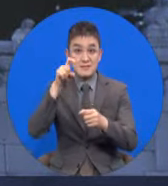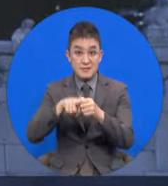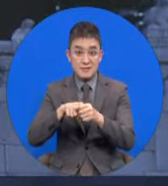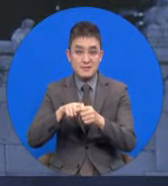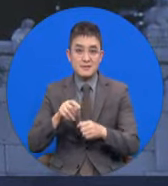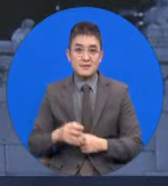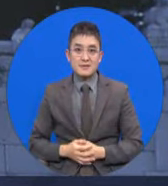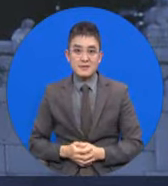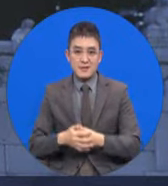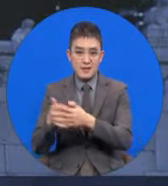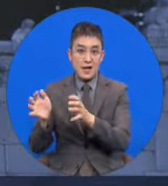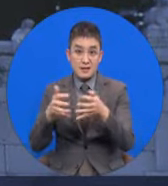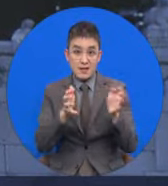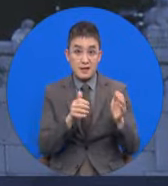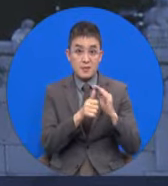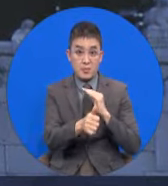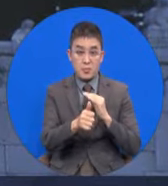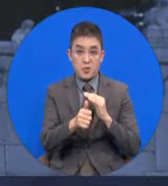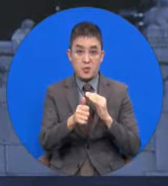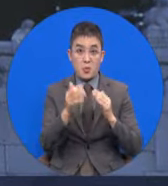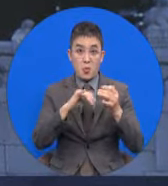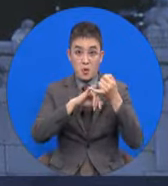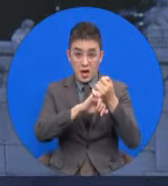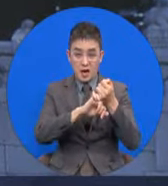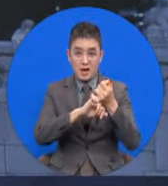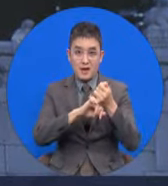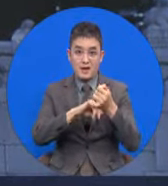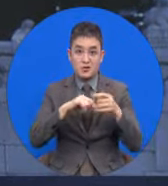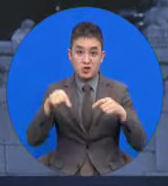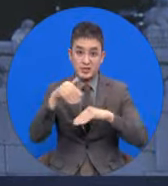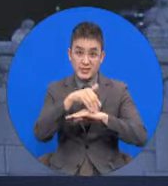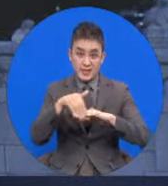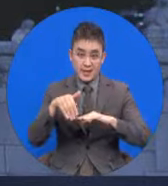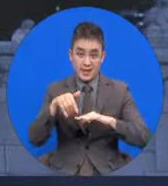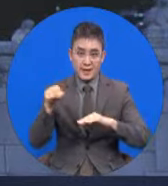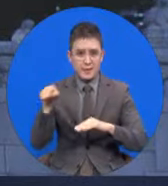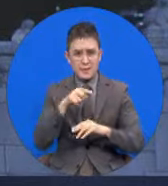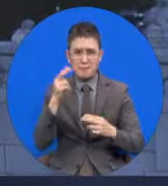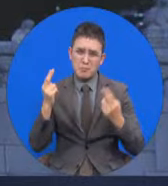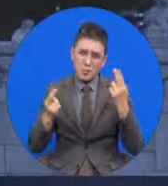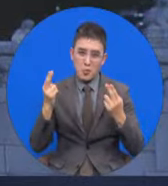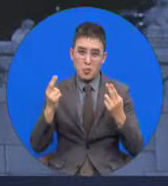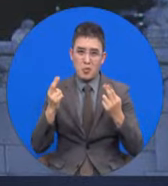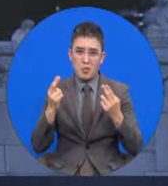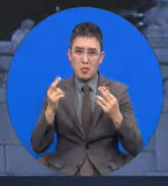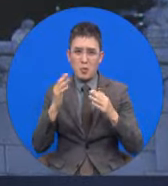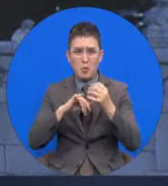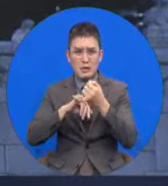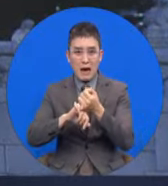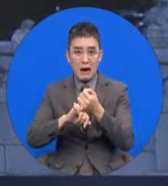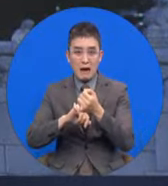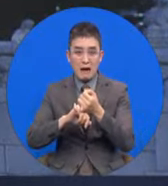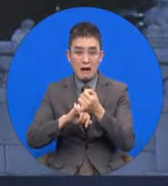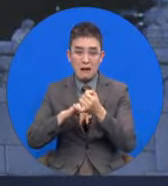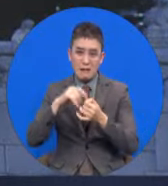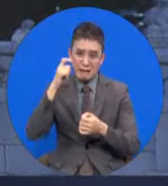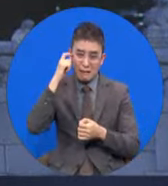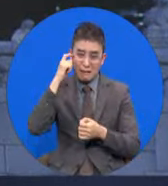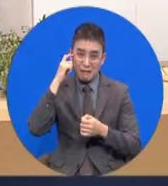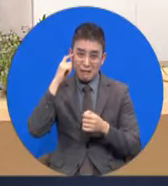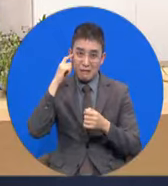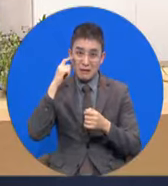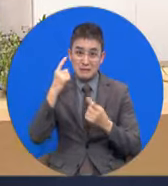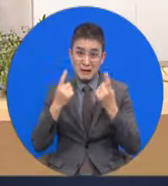양당의 대표 뭐 정책 공약, 물론 이번 선거에서는 정책 비교랄지 뭐 공약 이게 비중이 조금 양당 모두 다 낮긴